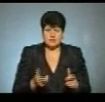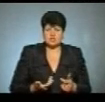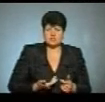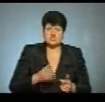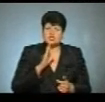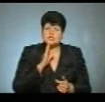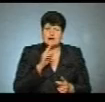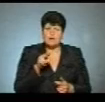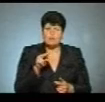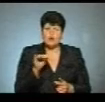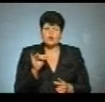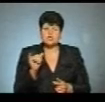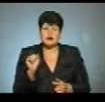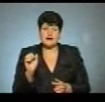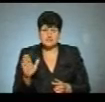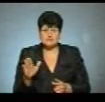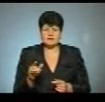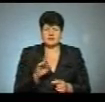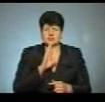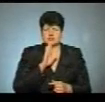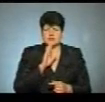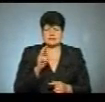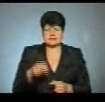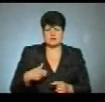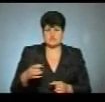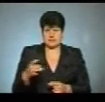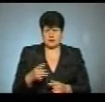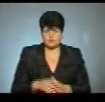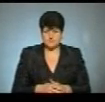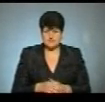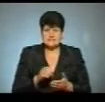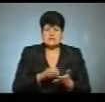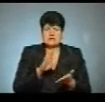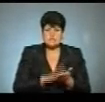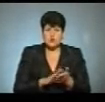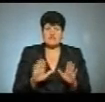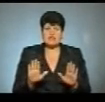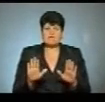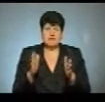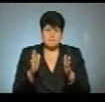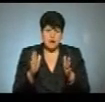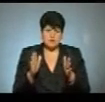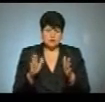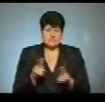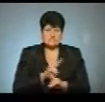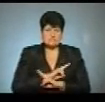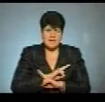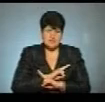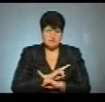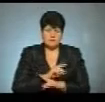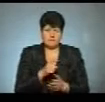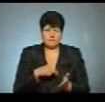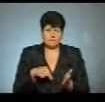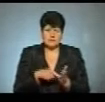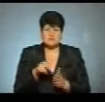жителька Почаєва та жителька Заліщицького району. Зареєстрований випадок смерті в